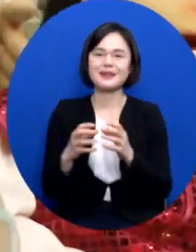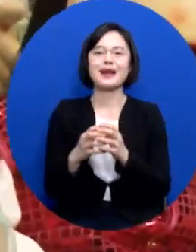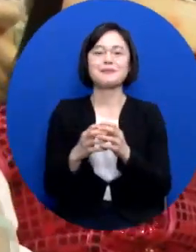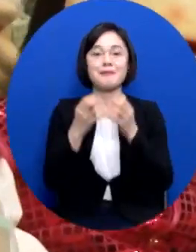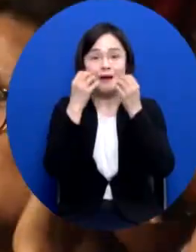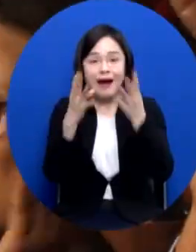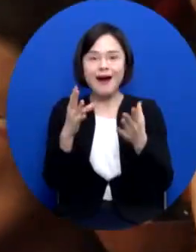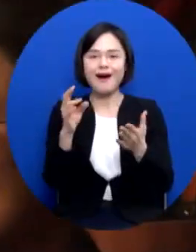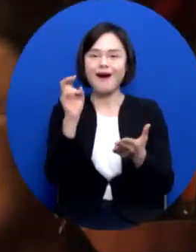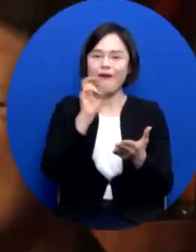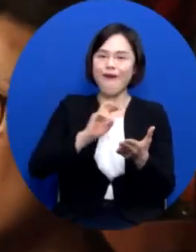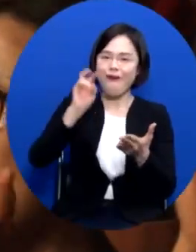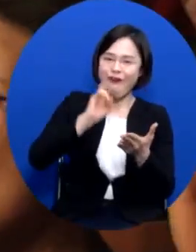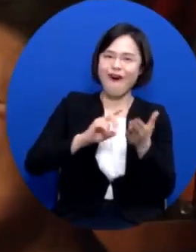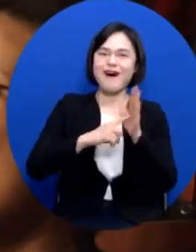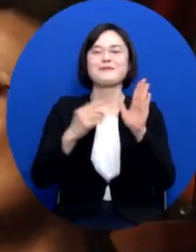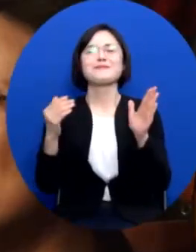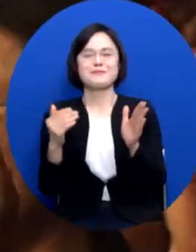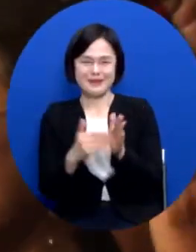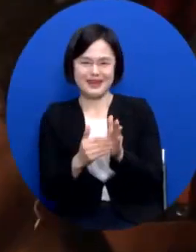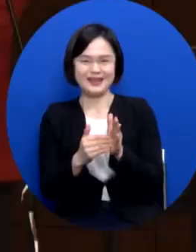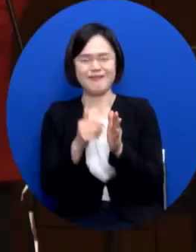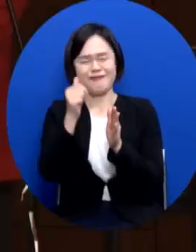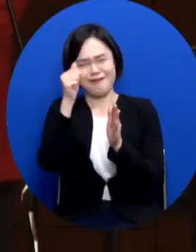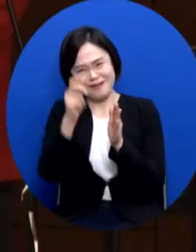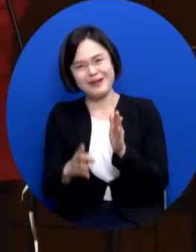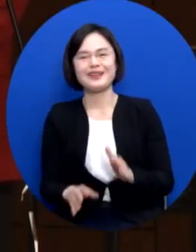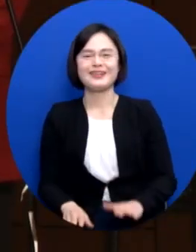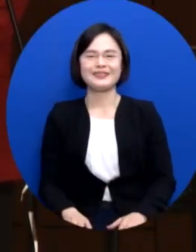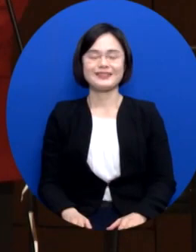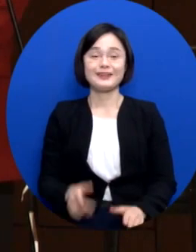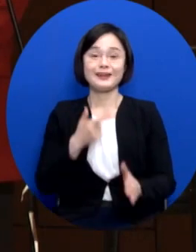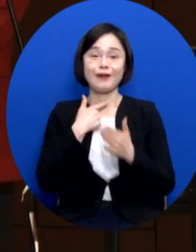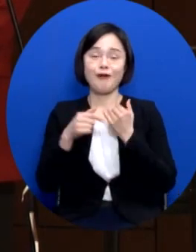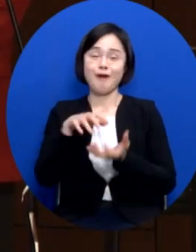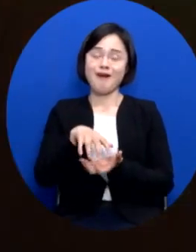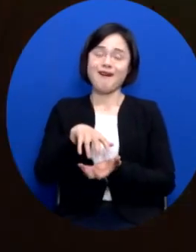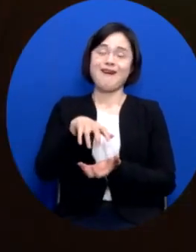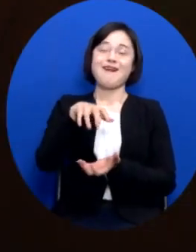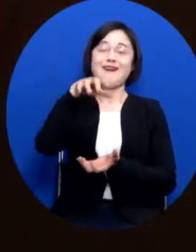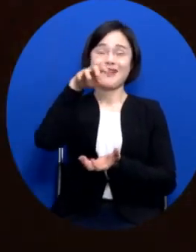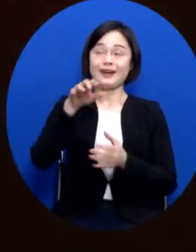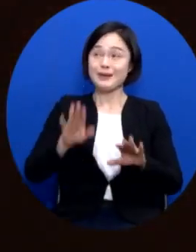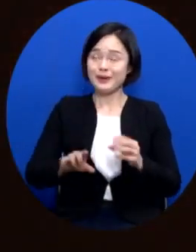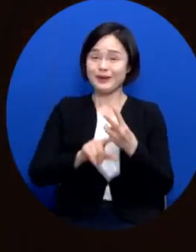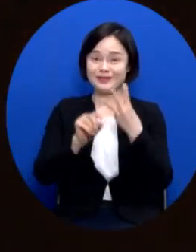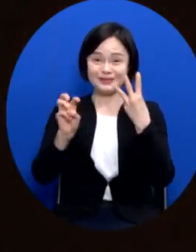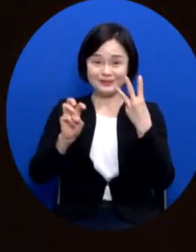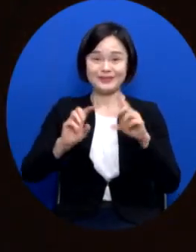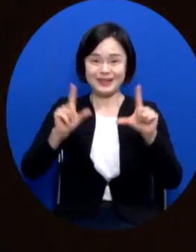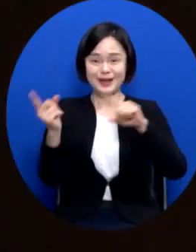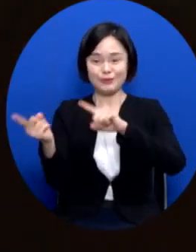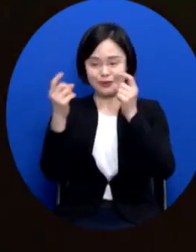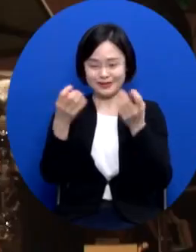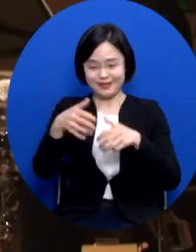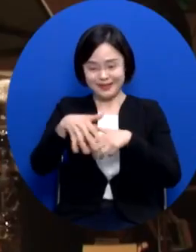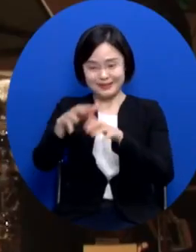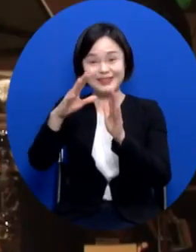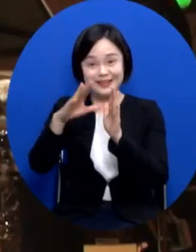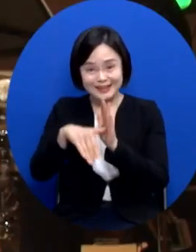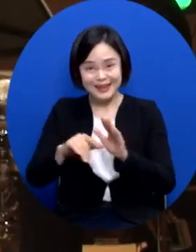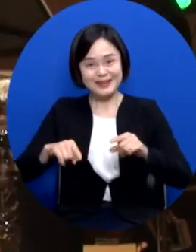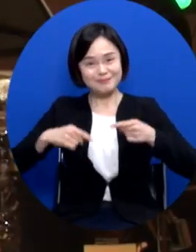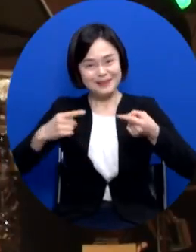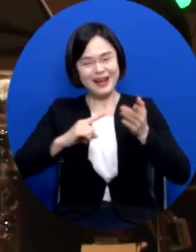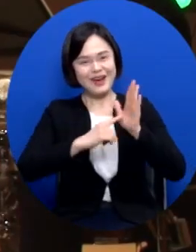왔습니다. 안재우 소장과 팀원들은 그간의 경험을 바탕으로 오는 30일 열릴 부활절 퍼레이드에서 선보일